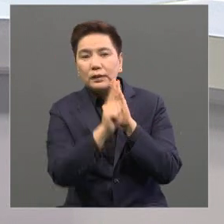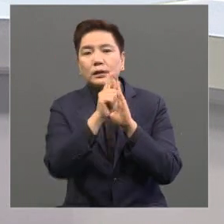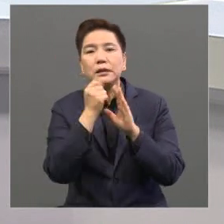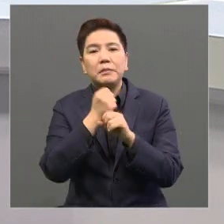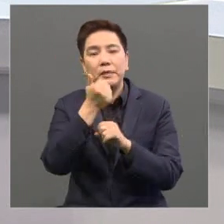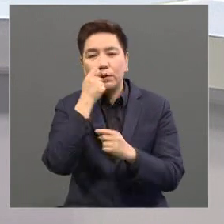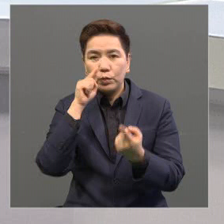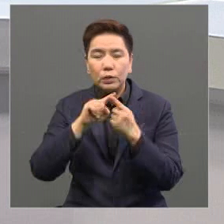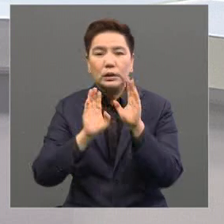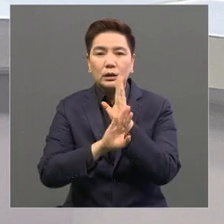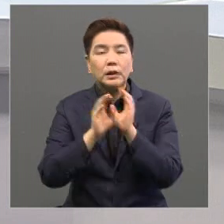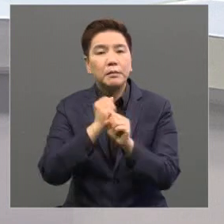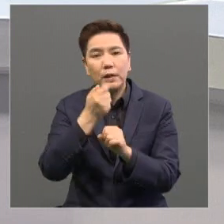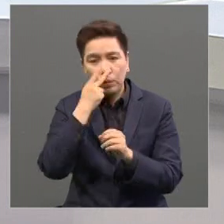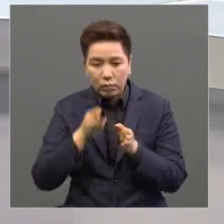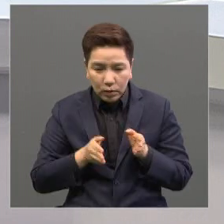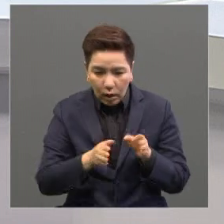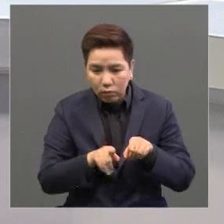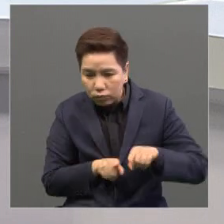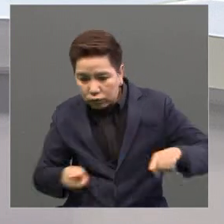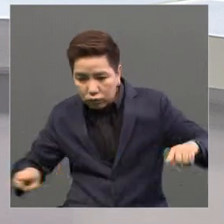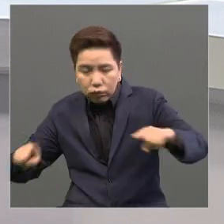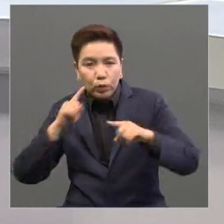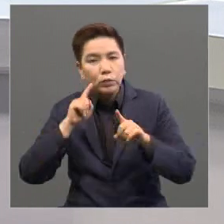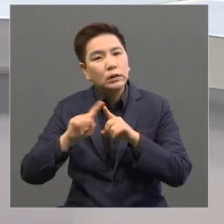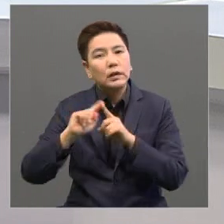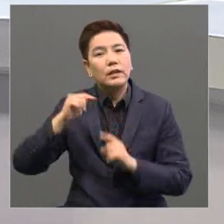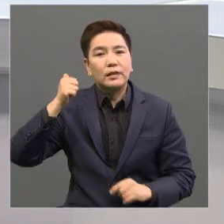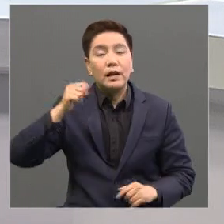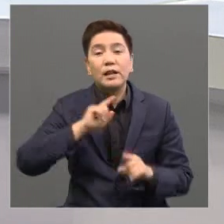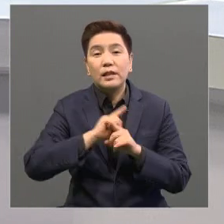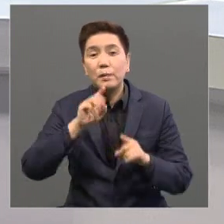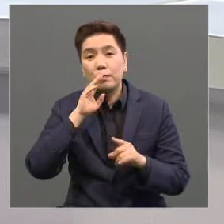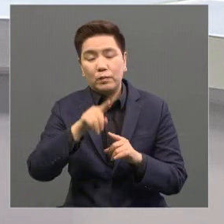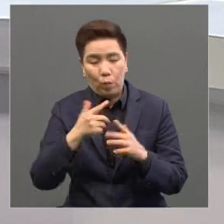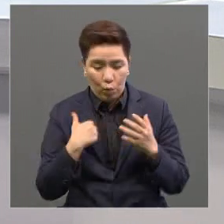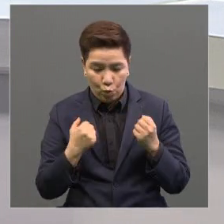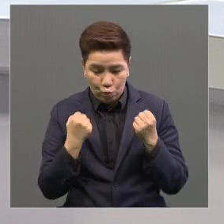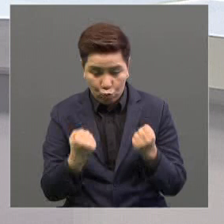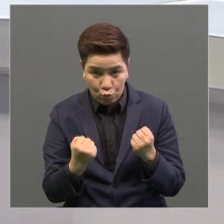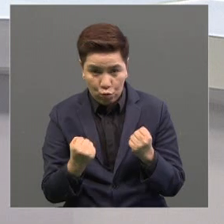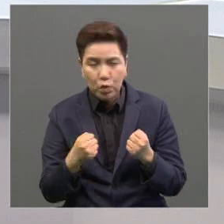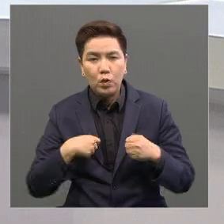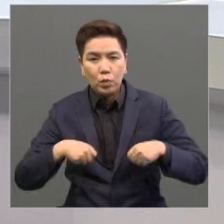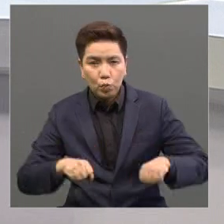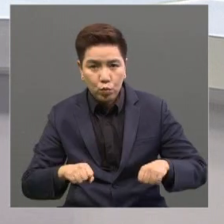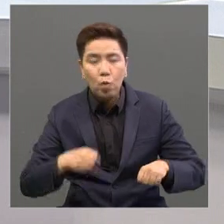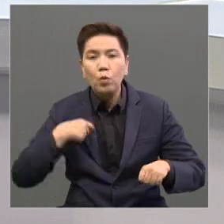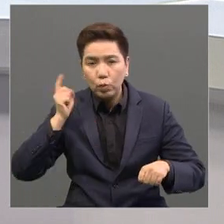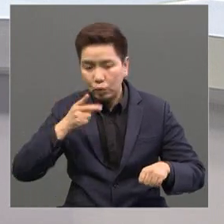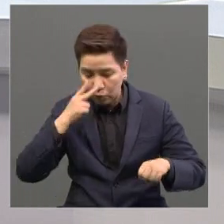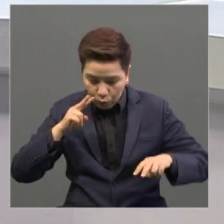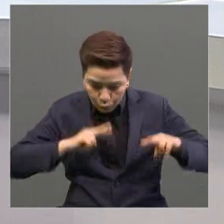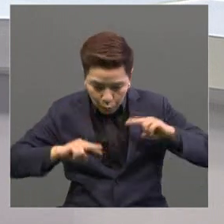ไปถึงภาคอีสานได้เอ้าลองดูแล้วกันนะครับหลากหลายเส้นทางแต่ที่แน่ๆเวลาที่คุณใช้รถใช้ถนนคุณต้องมั่นใจในเรื่องของความ